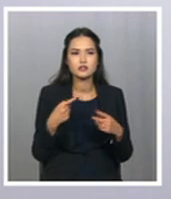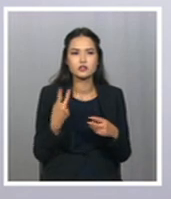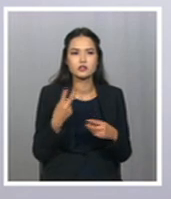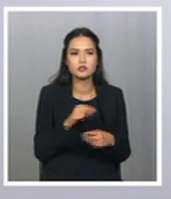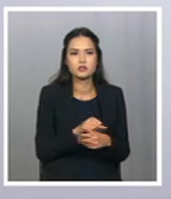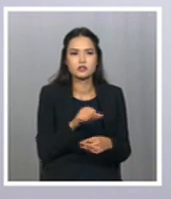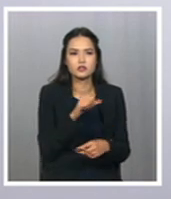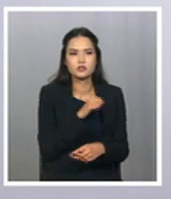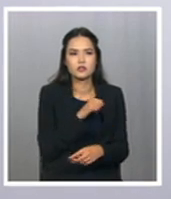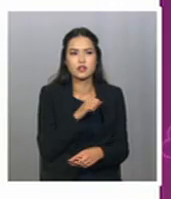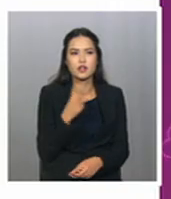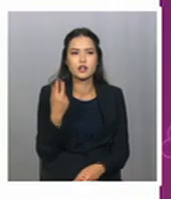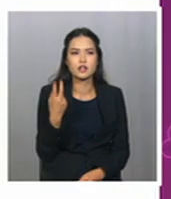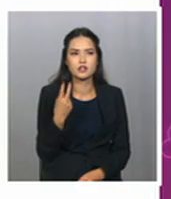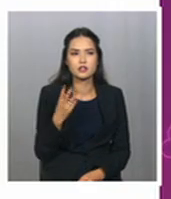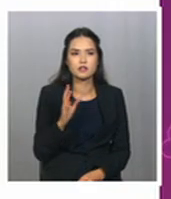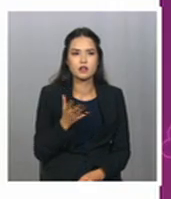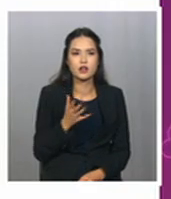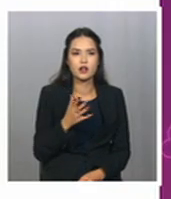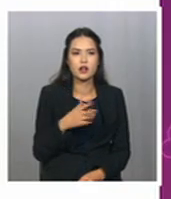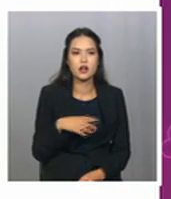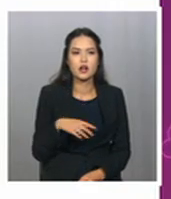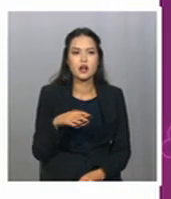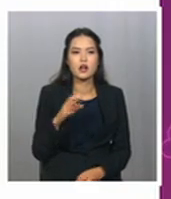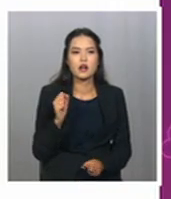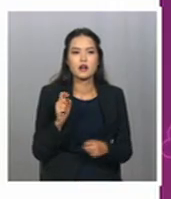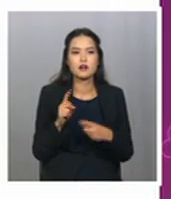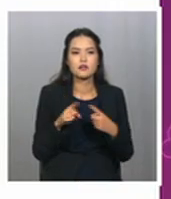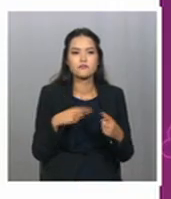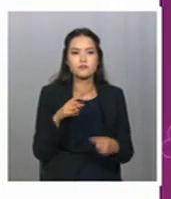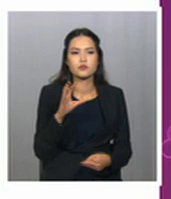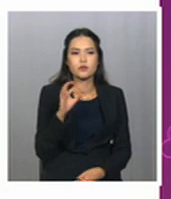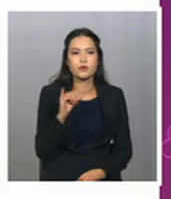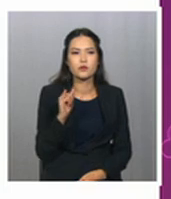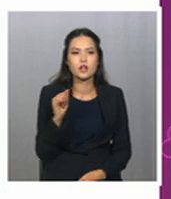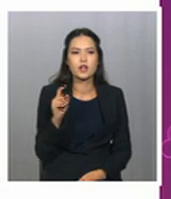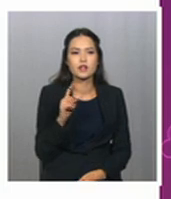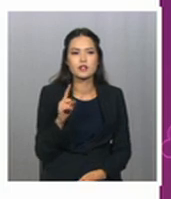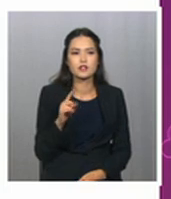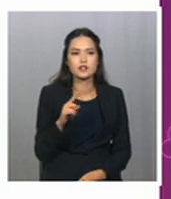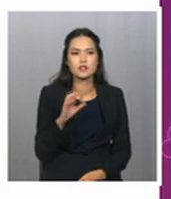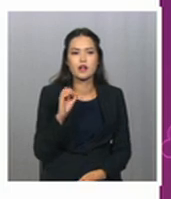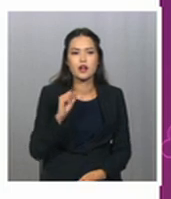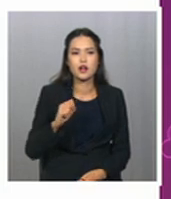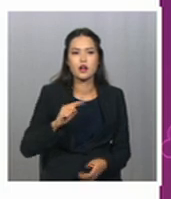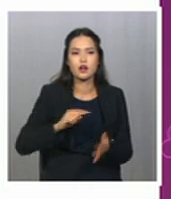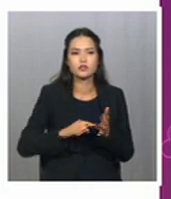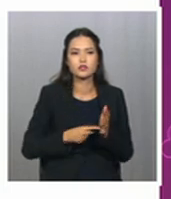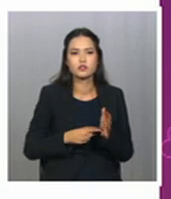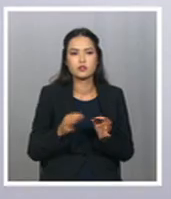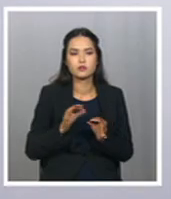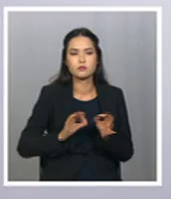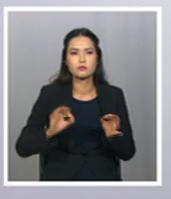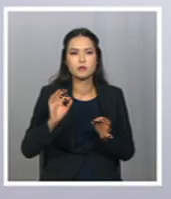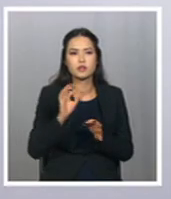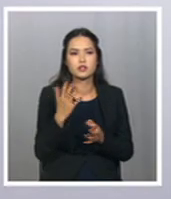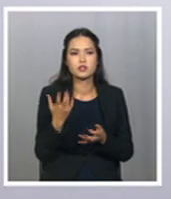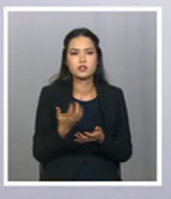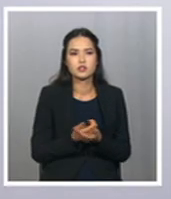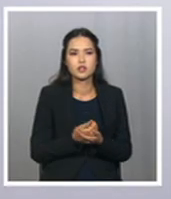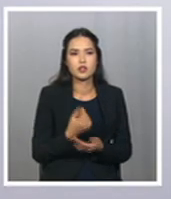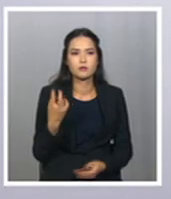яғни 2-ге тең болады. Ал келесі, OYZ жастығындағы А нүктесінің